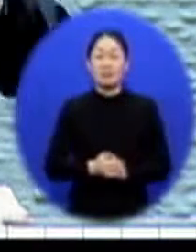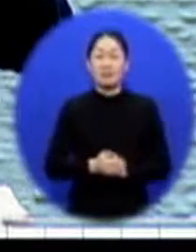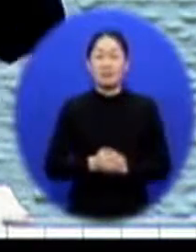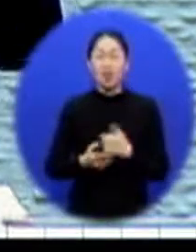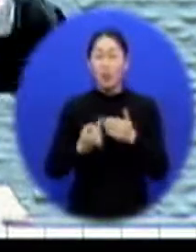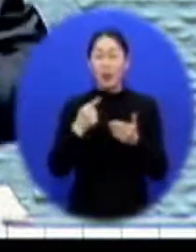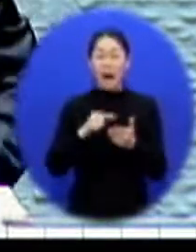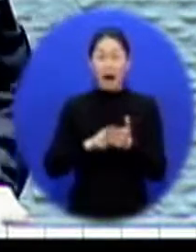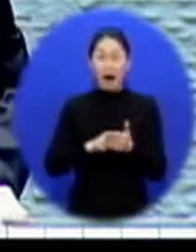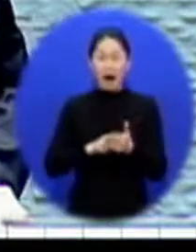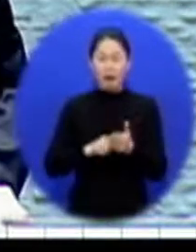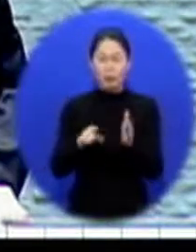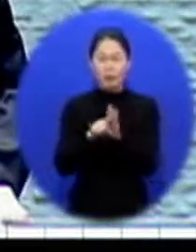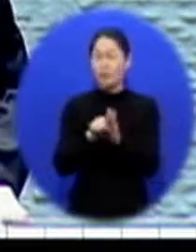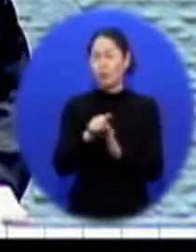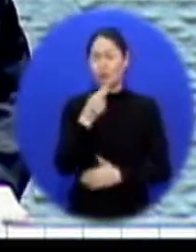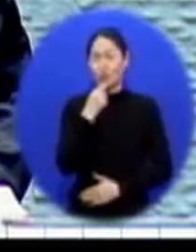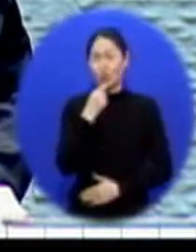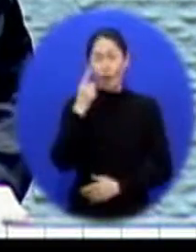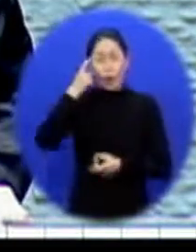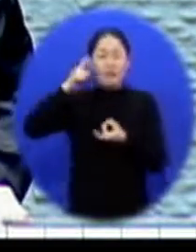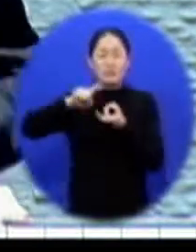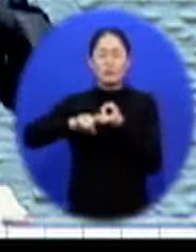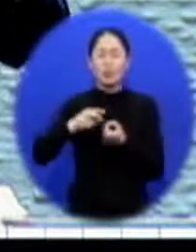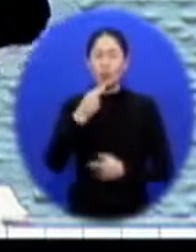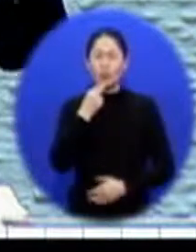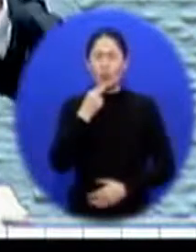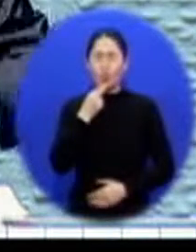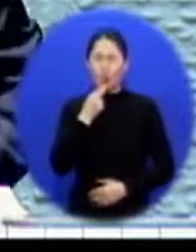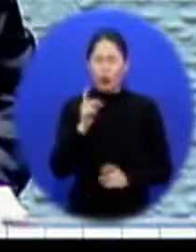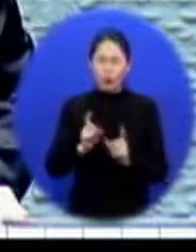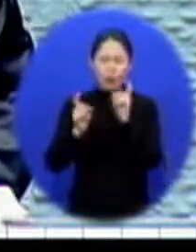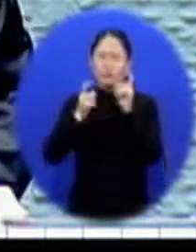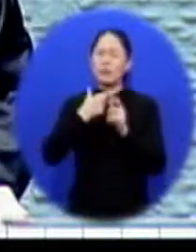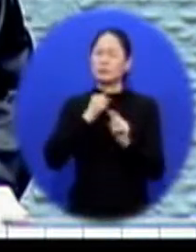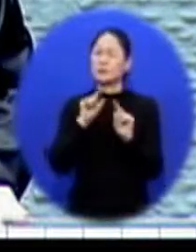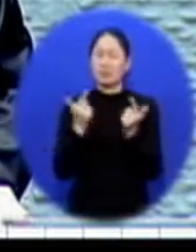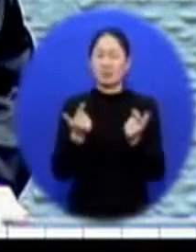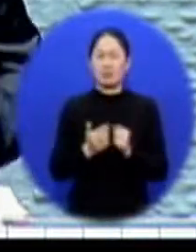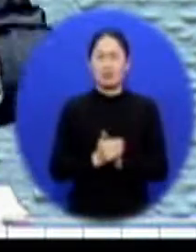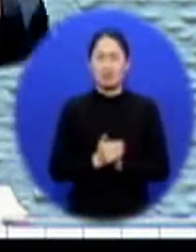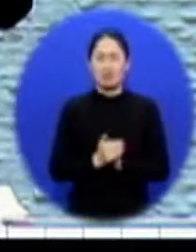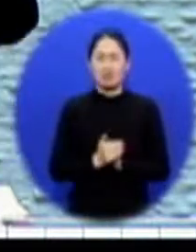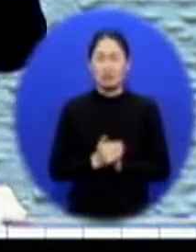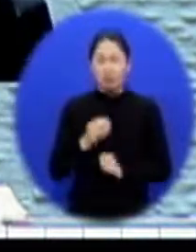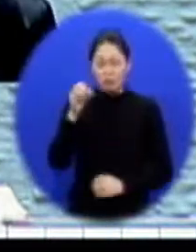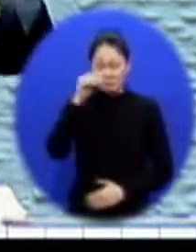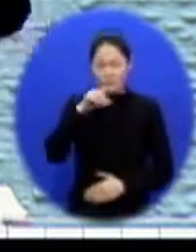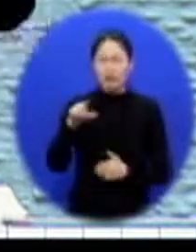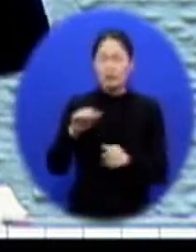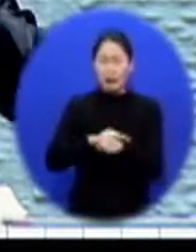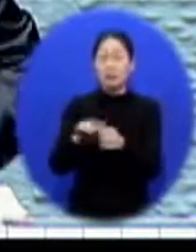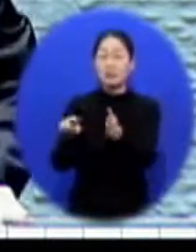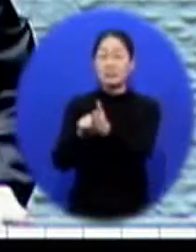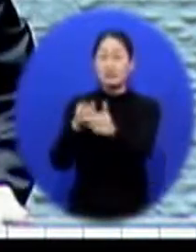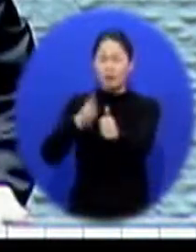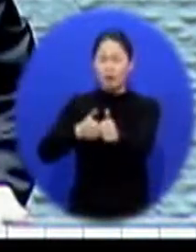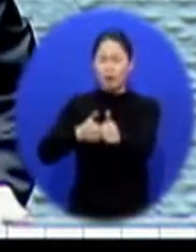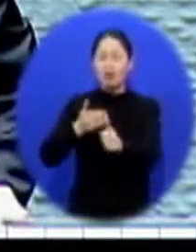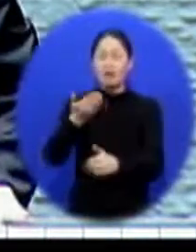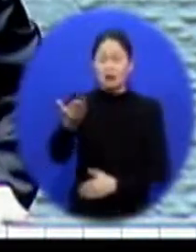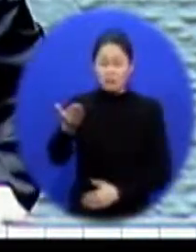마음에는 전혀 믿지도 않고 관심도 없고 논쟁 하고 싶지도 않아요 잘 믿으세요 당신들이 나 잘